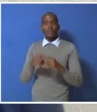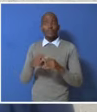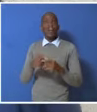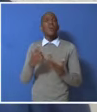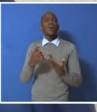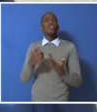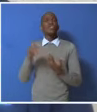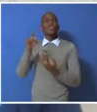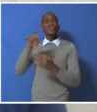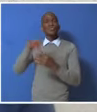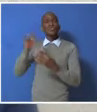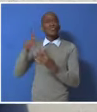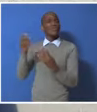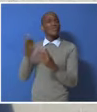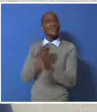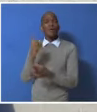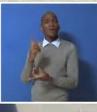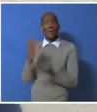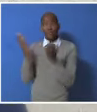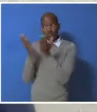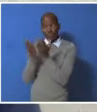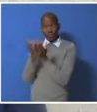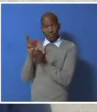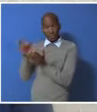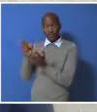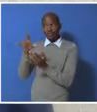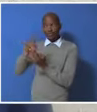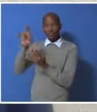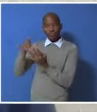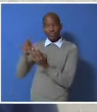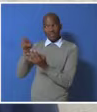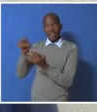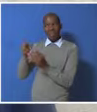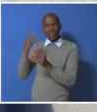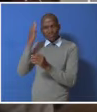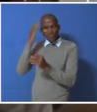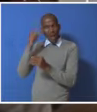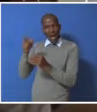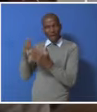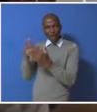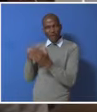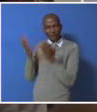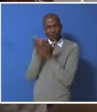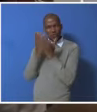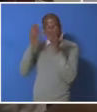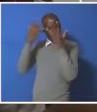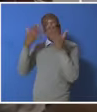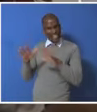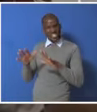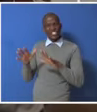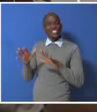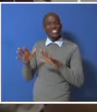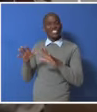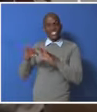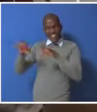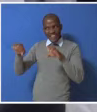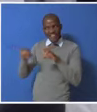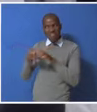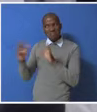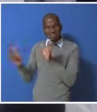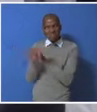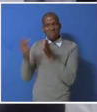ke di-brigade ka go arologana lephata le kopile ba di-brigade gore ba lebe ba e leng gore ba